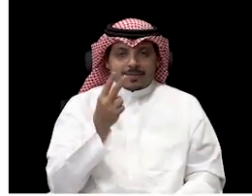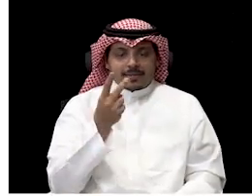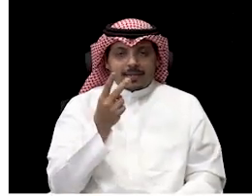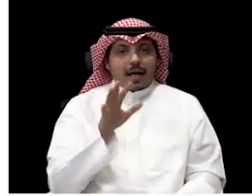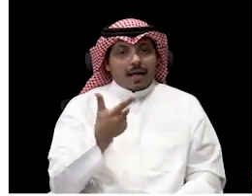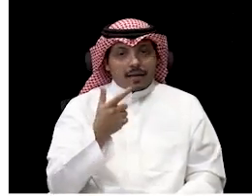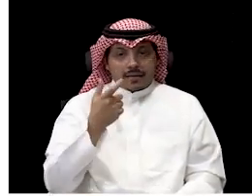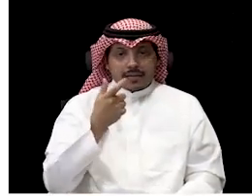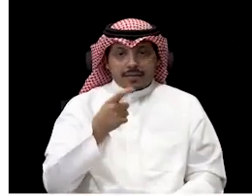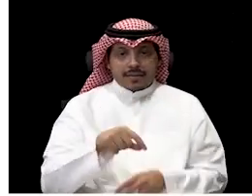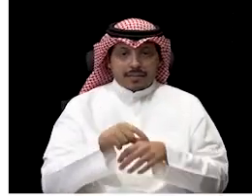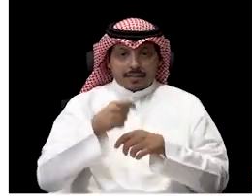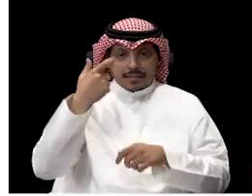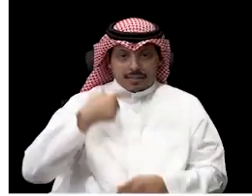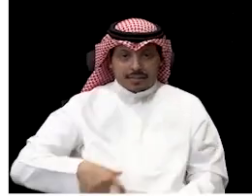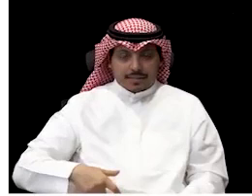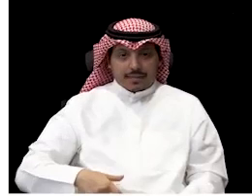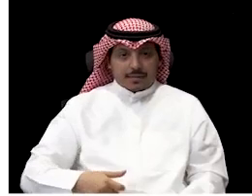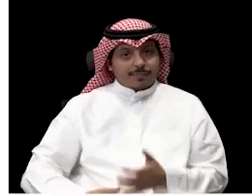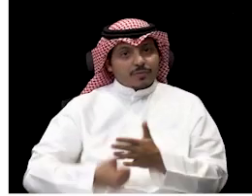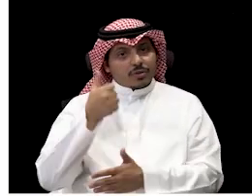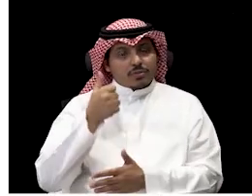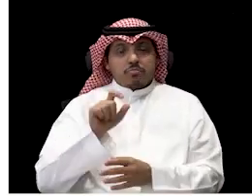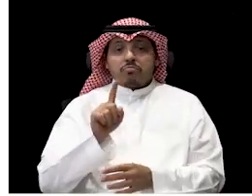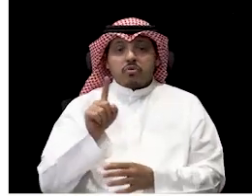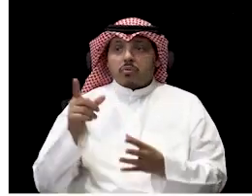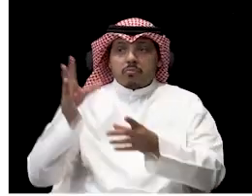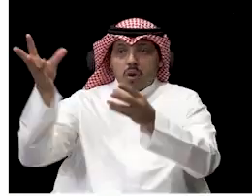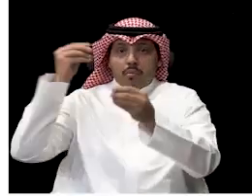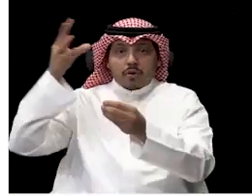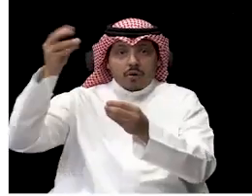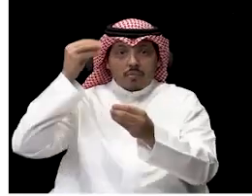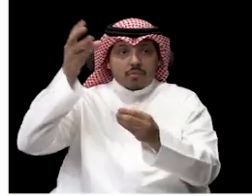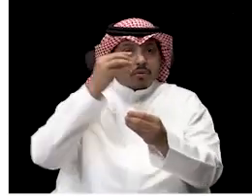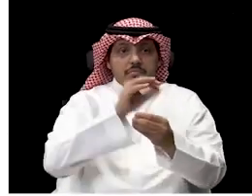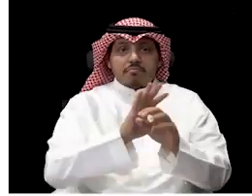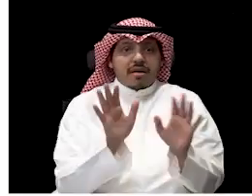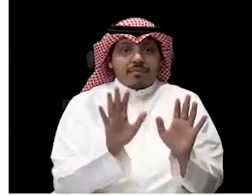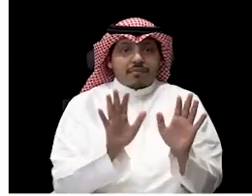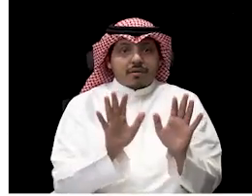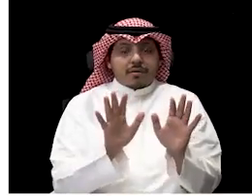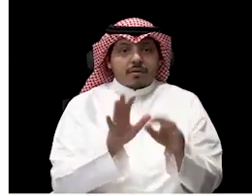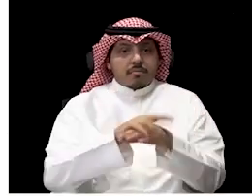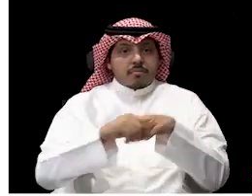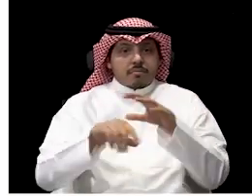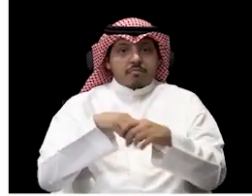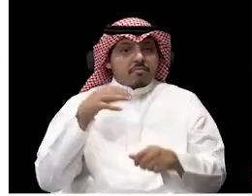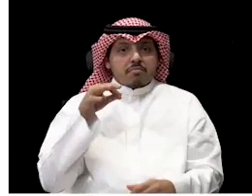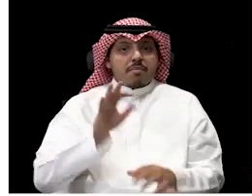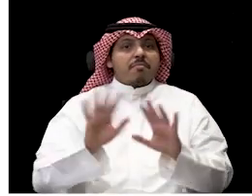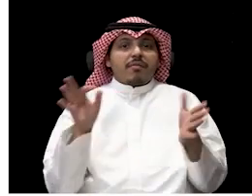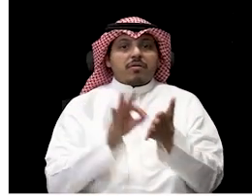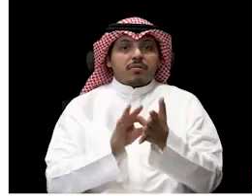بأني إنسان منجز دون أن أتزود بالمعارف والمهارات؟ ولماذا؟ فكر قليلا.